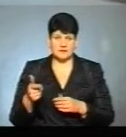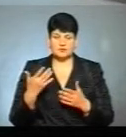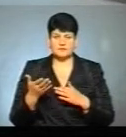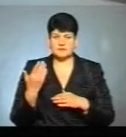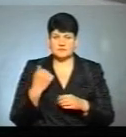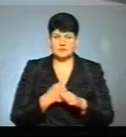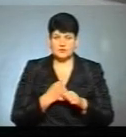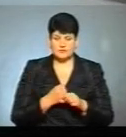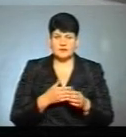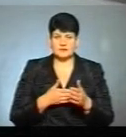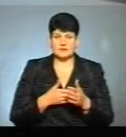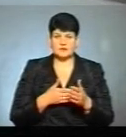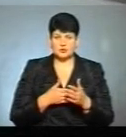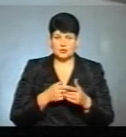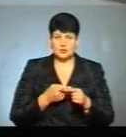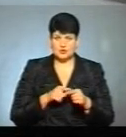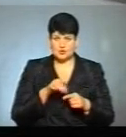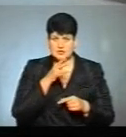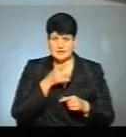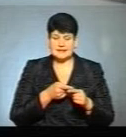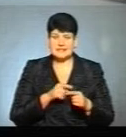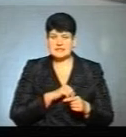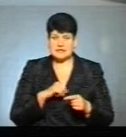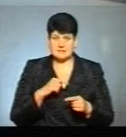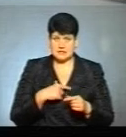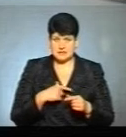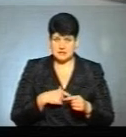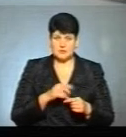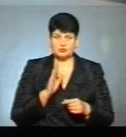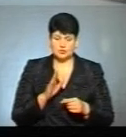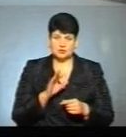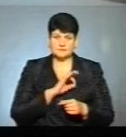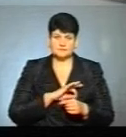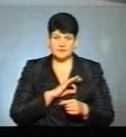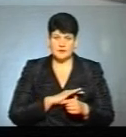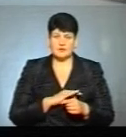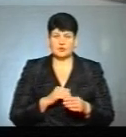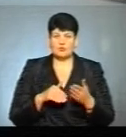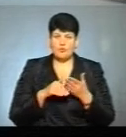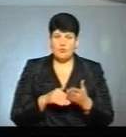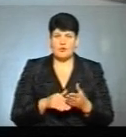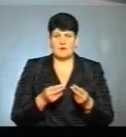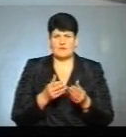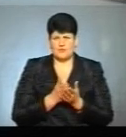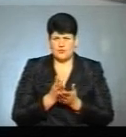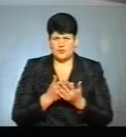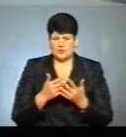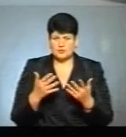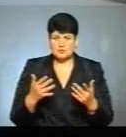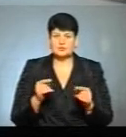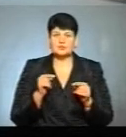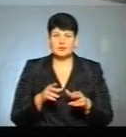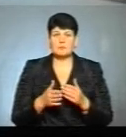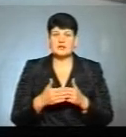працювали фактично до цього часу самі на себе, будучи споживачем державної допомоги, споживачем грантових послуг, то